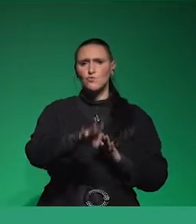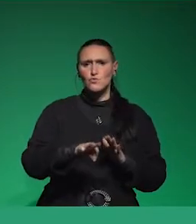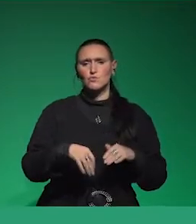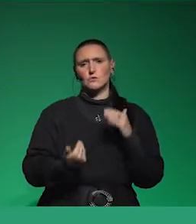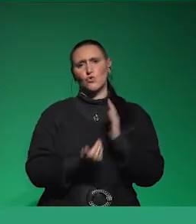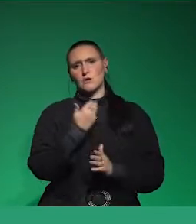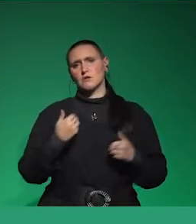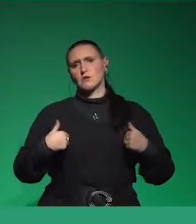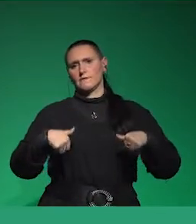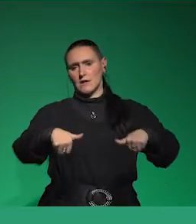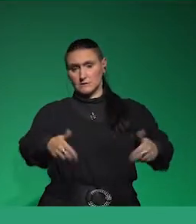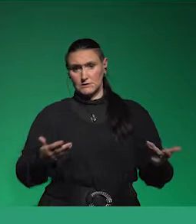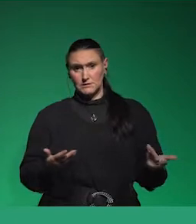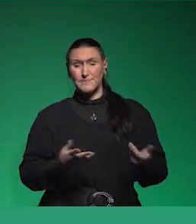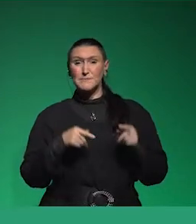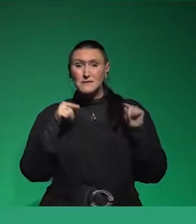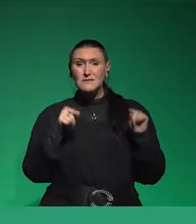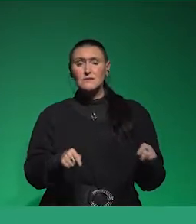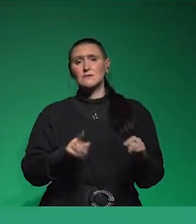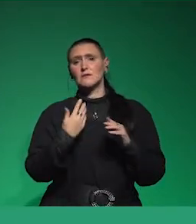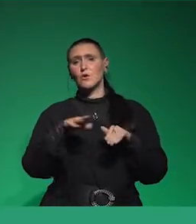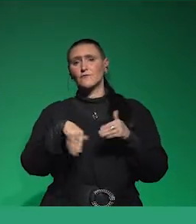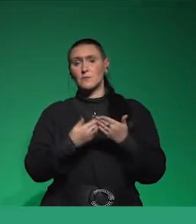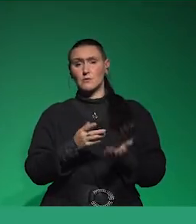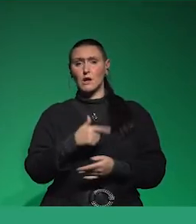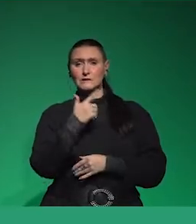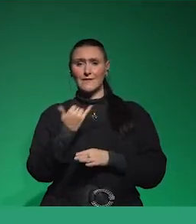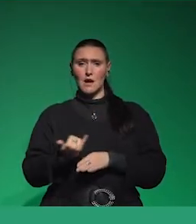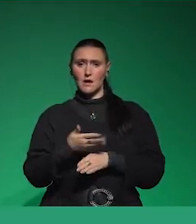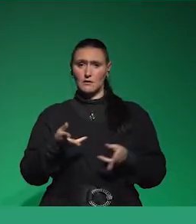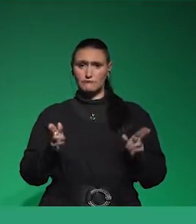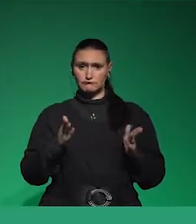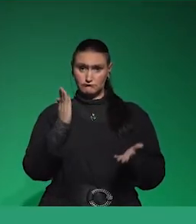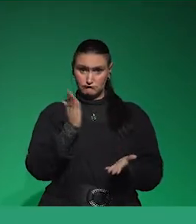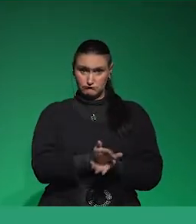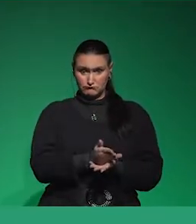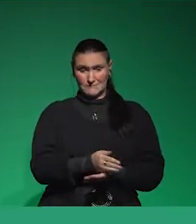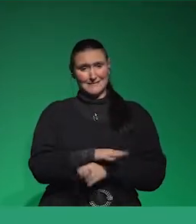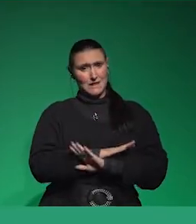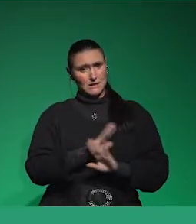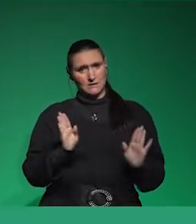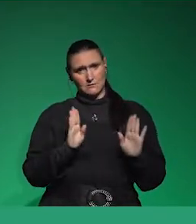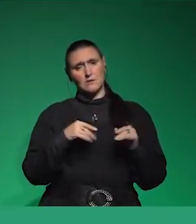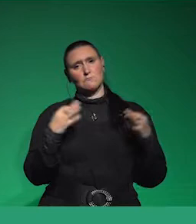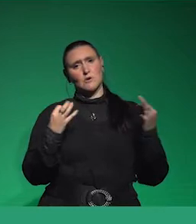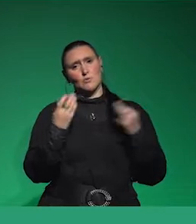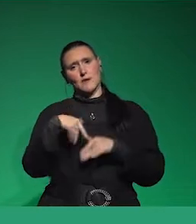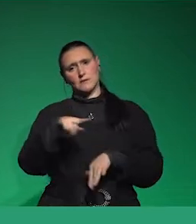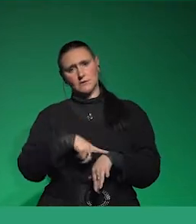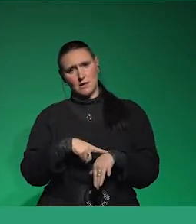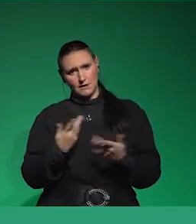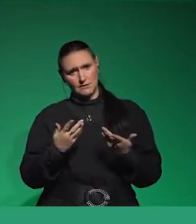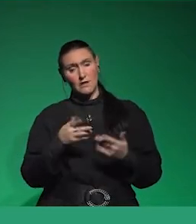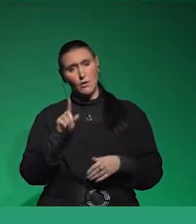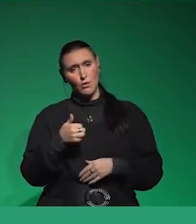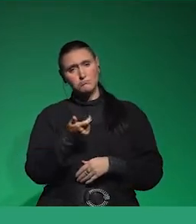eine Aufgabe, die innerhalb von 2 Jahren bewältigt werden kann, sondern es mag schon Jahrzehnte in Anspruch nehmen, also